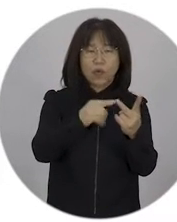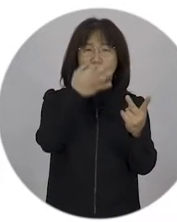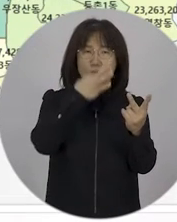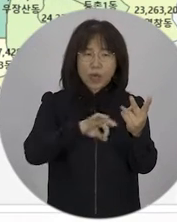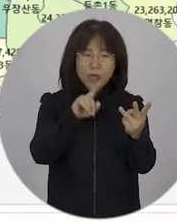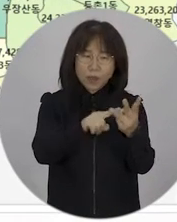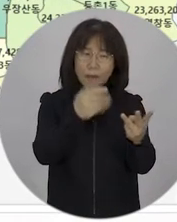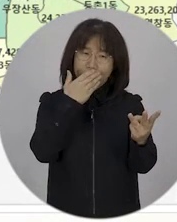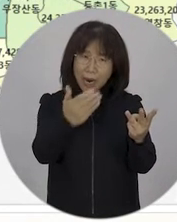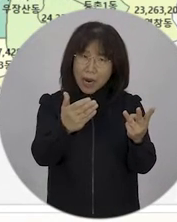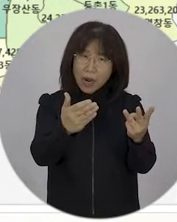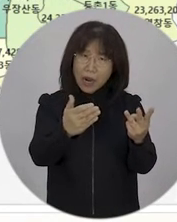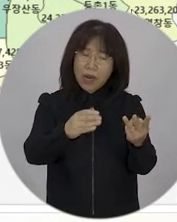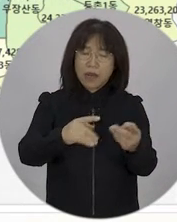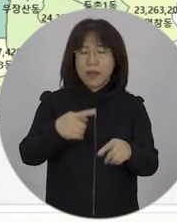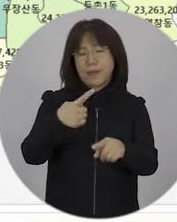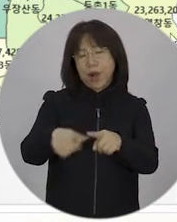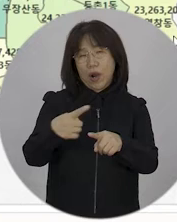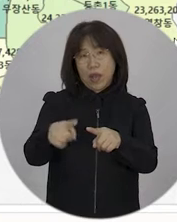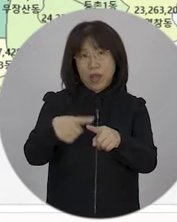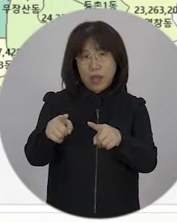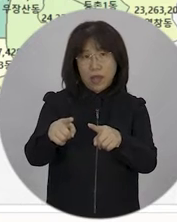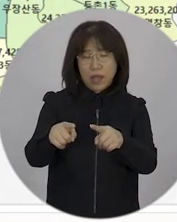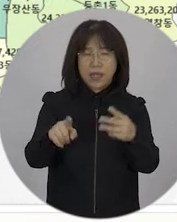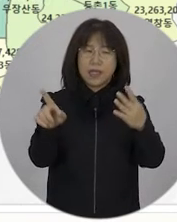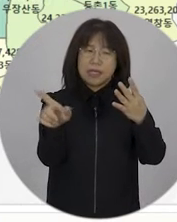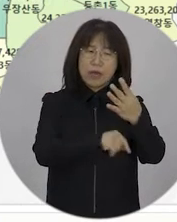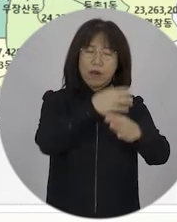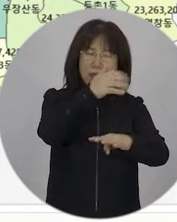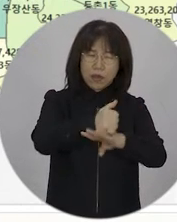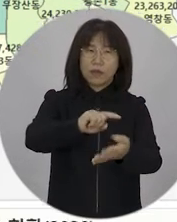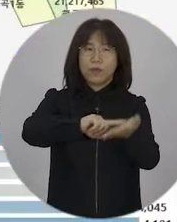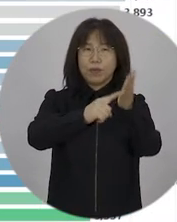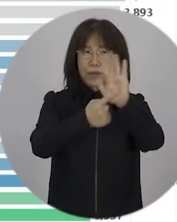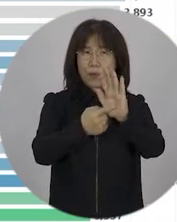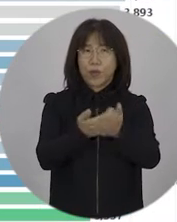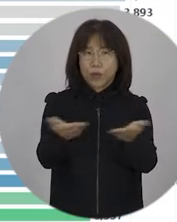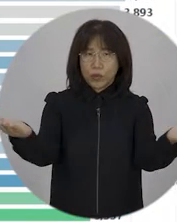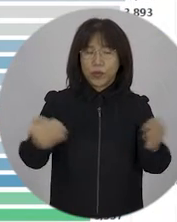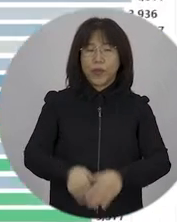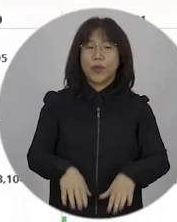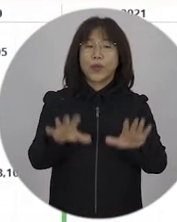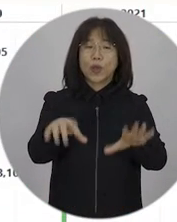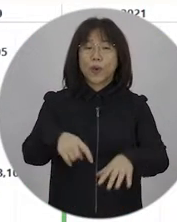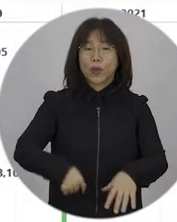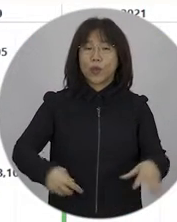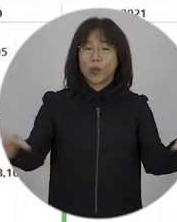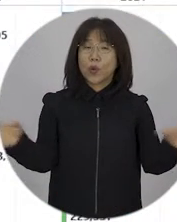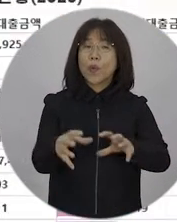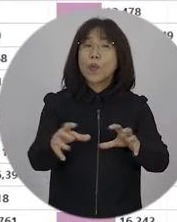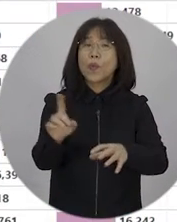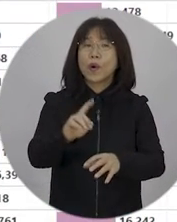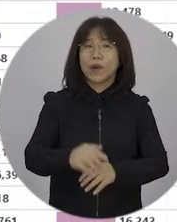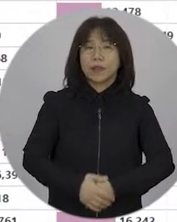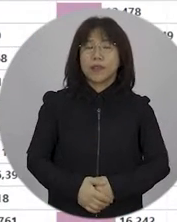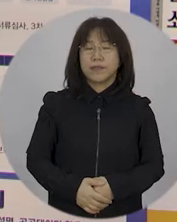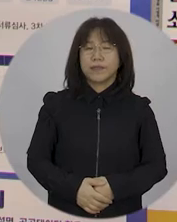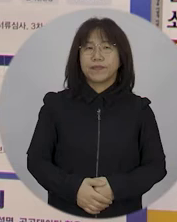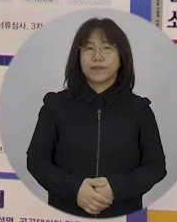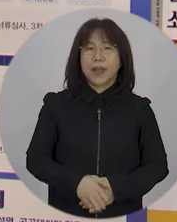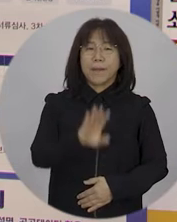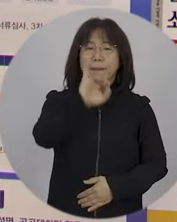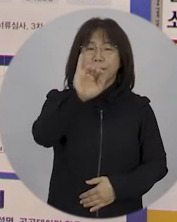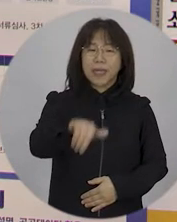효과성 실현 가능성 등을 평가해 오는 4월 최종 발표 됩니다 이번 공모전으로